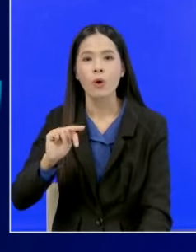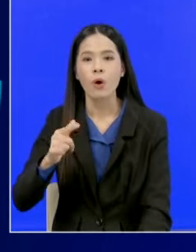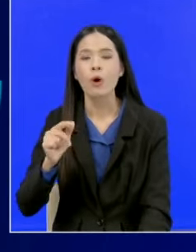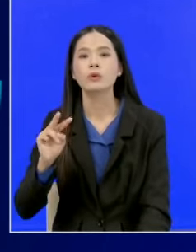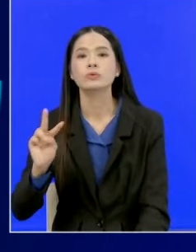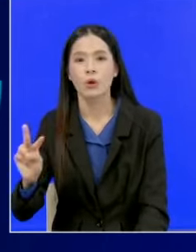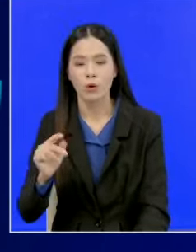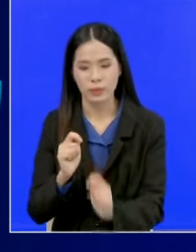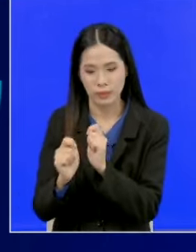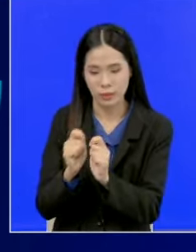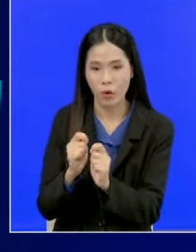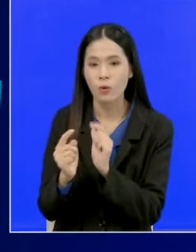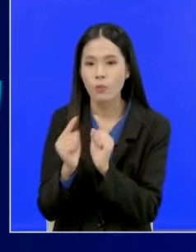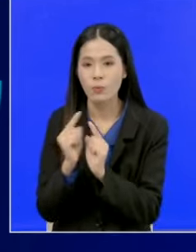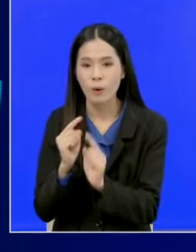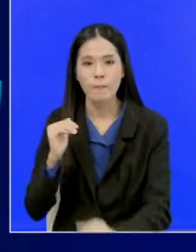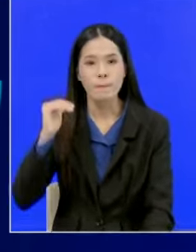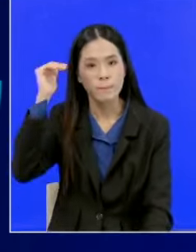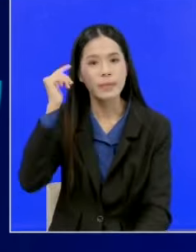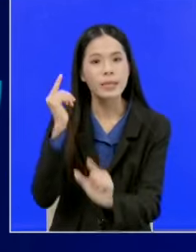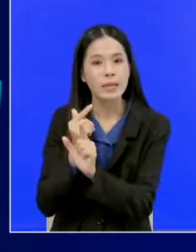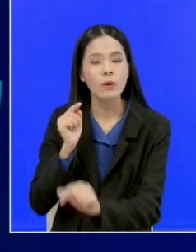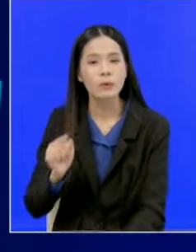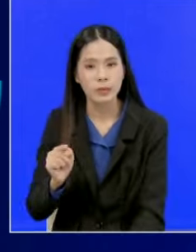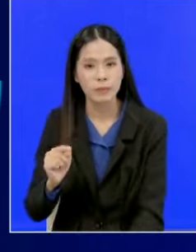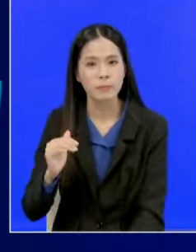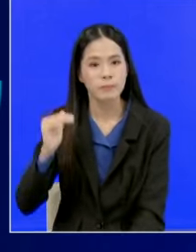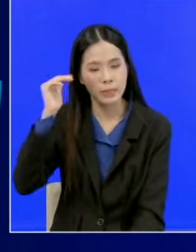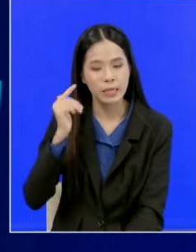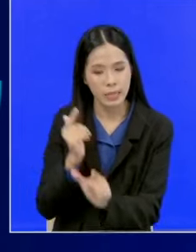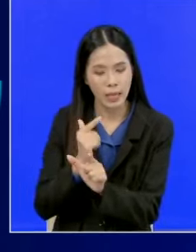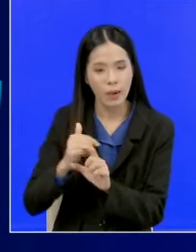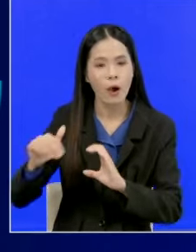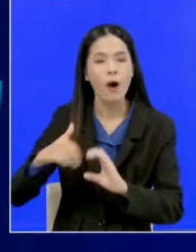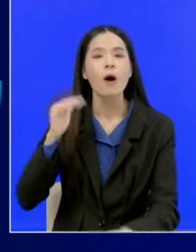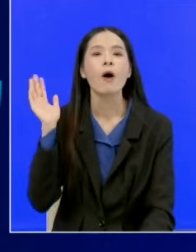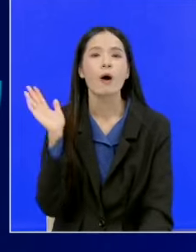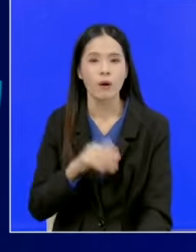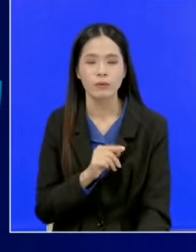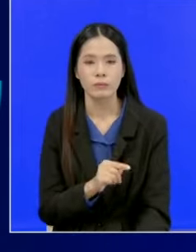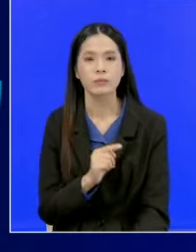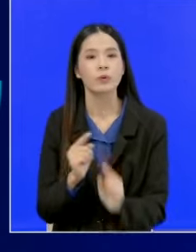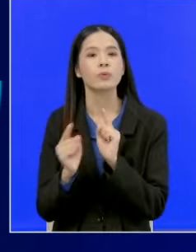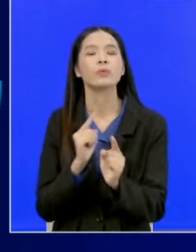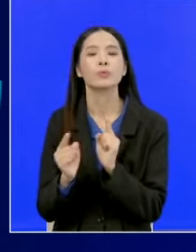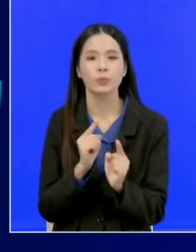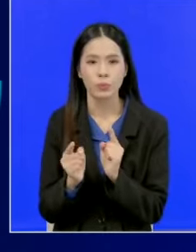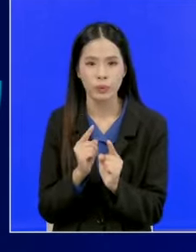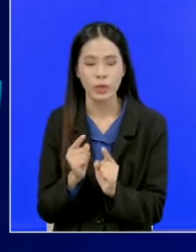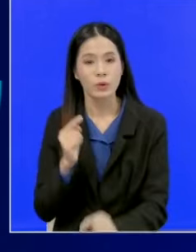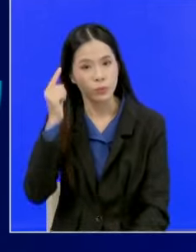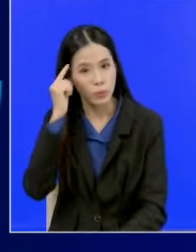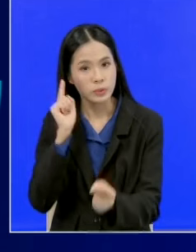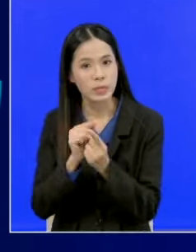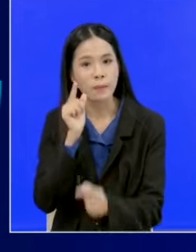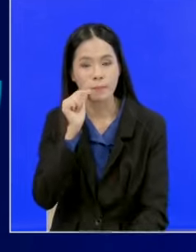ก็เลยไปติดต่อคุยกับทางพี่เลี้ยงรายนี้พี่เลี้ยงก็ทักคุณแม่มาด้วยนะว่าโอ้คุยไปคุยมาพี่รู้จักกับ